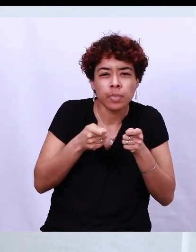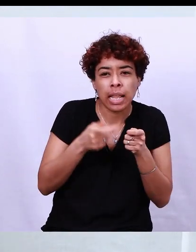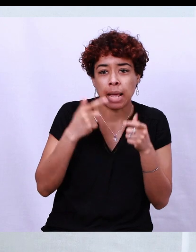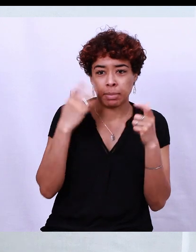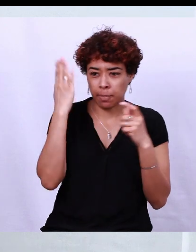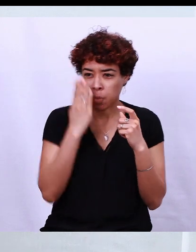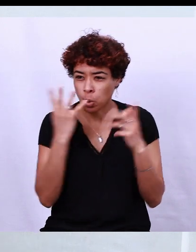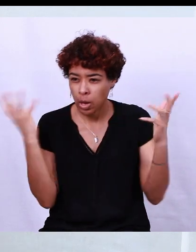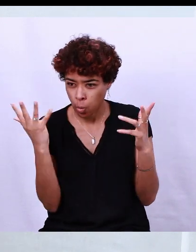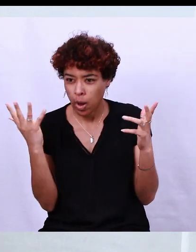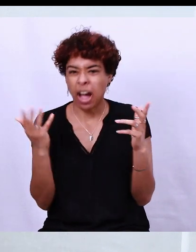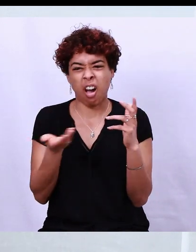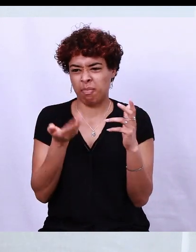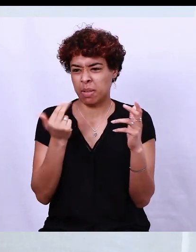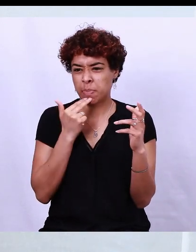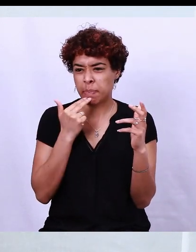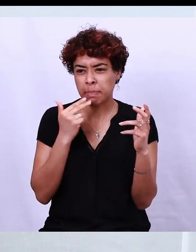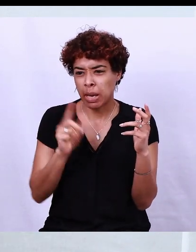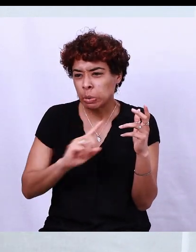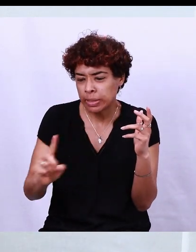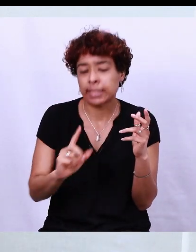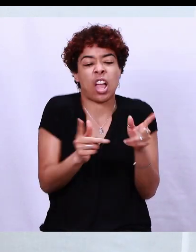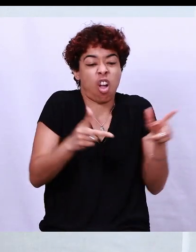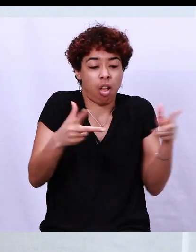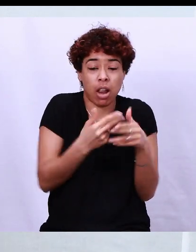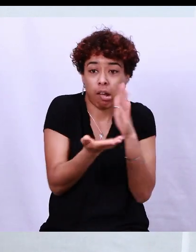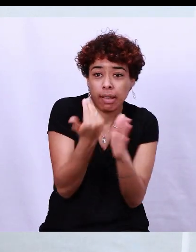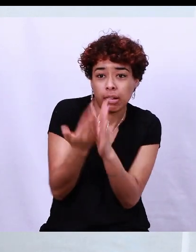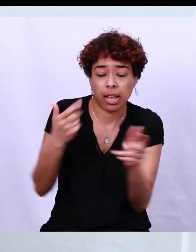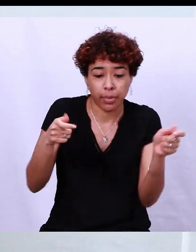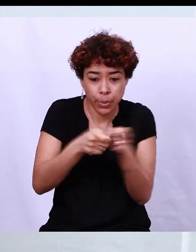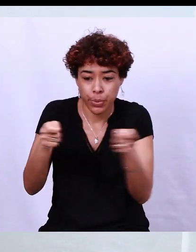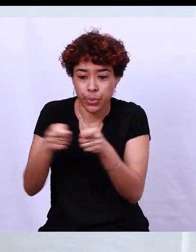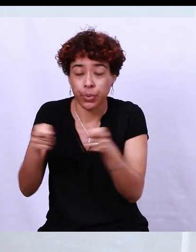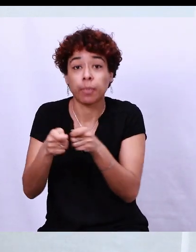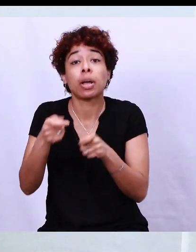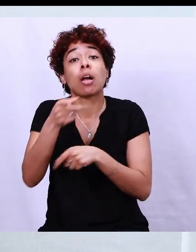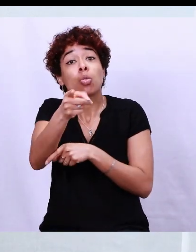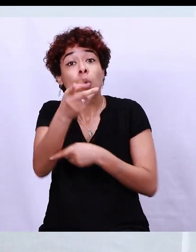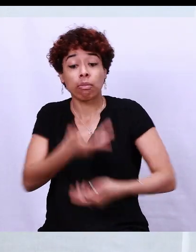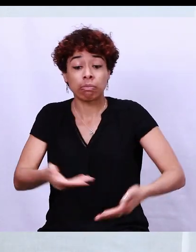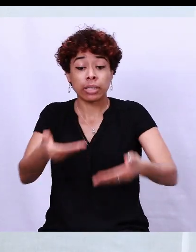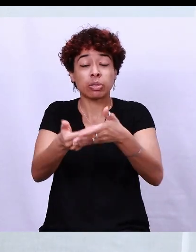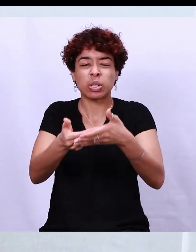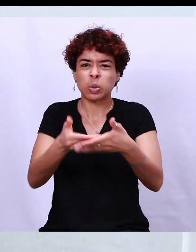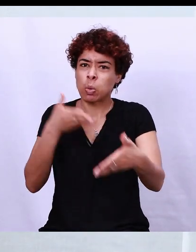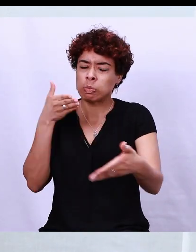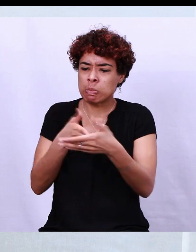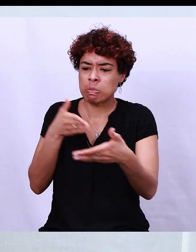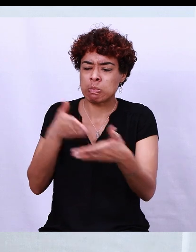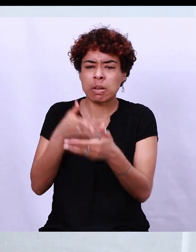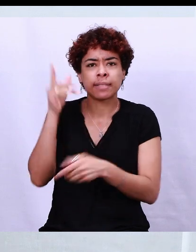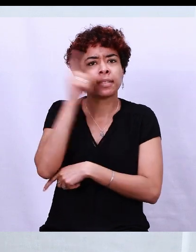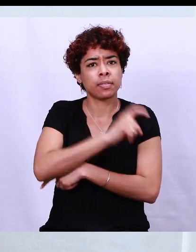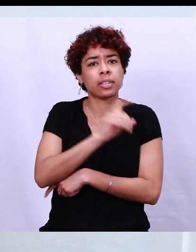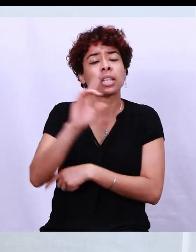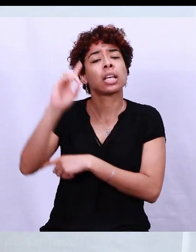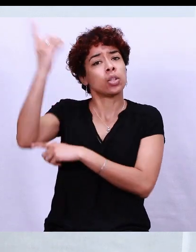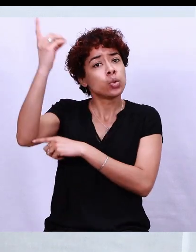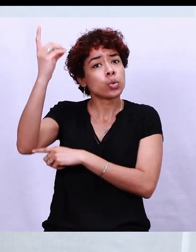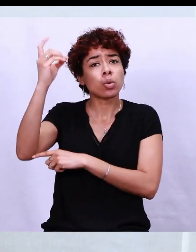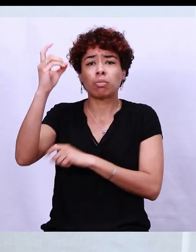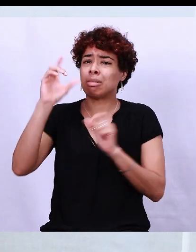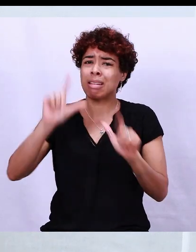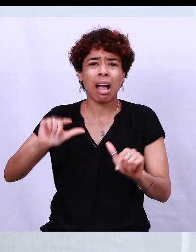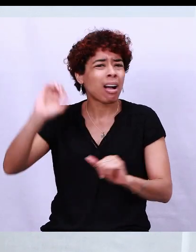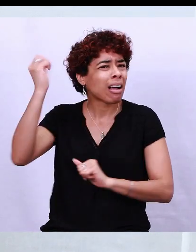est nécessaire. Et j'aimerais te rappeler que dans peut-être les temps d'épreuve où tu passes, Dieu, dans sa grâce, au milieu